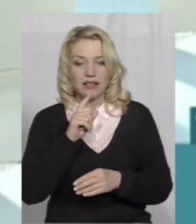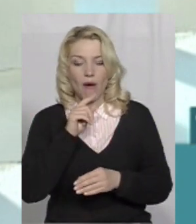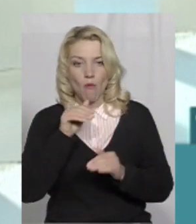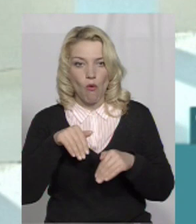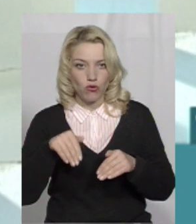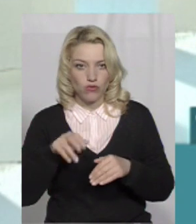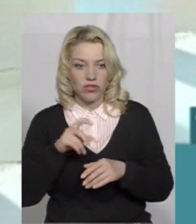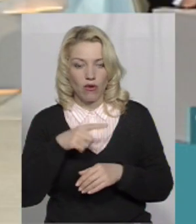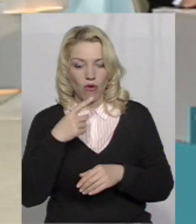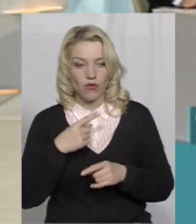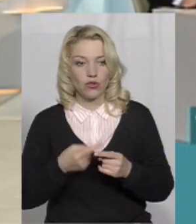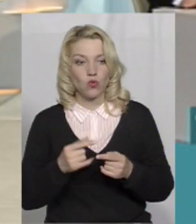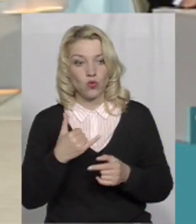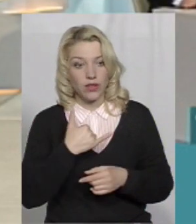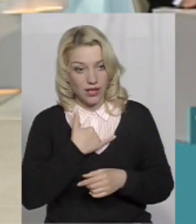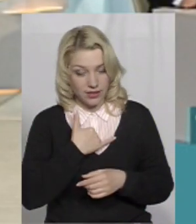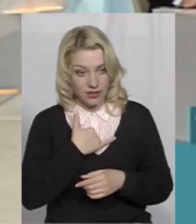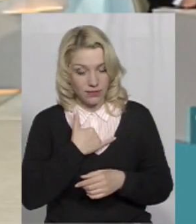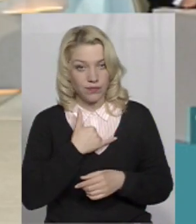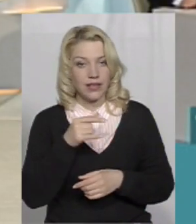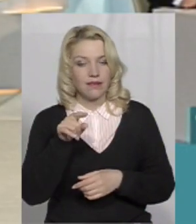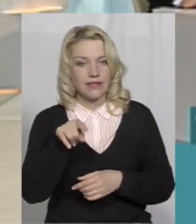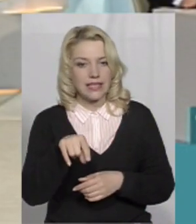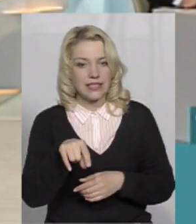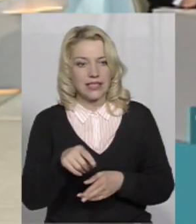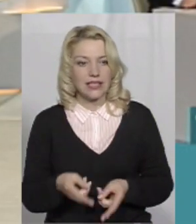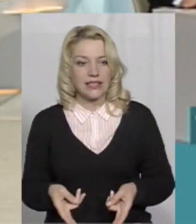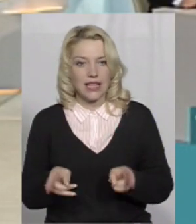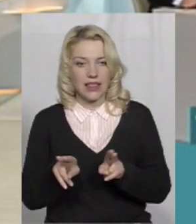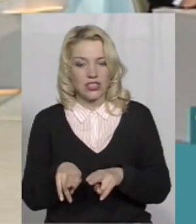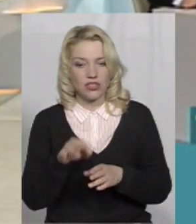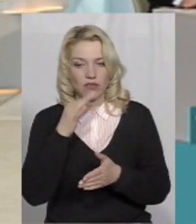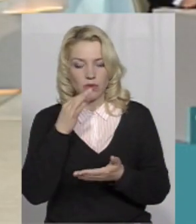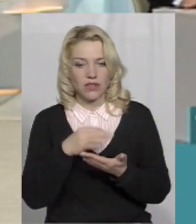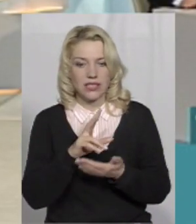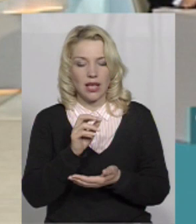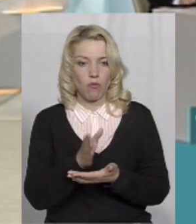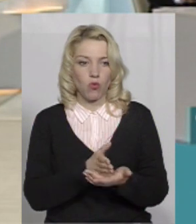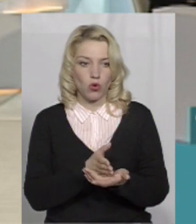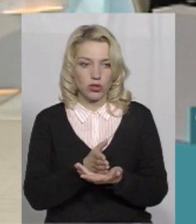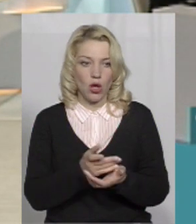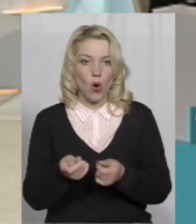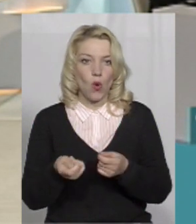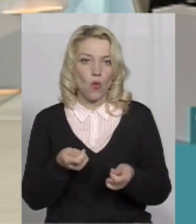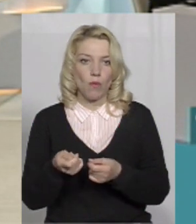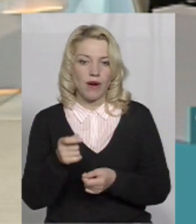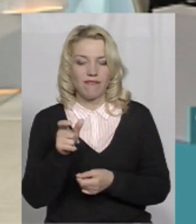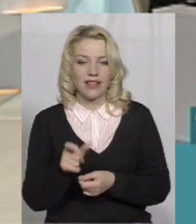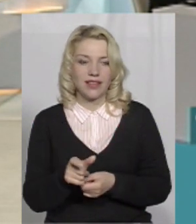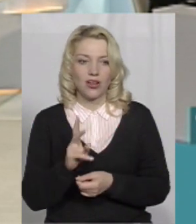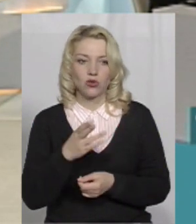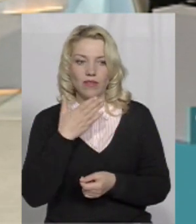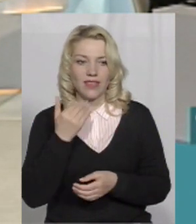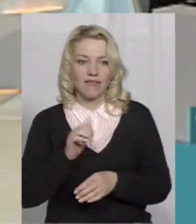Богдан говорив, то у нас все ж таки залишиться відповідати за послугу управитель, який її